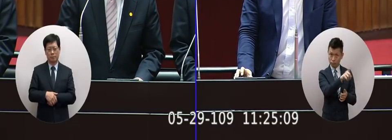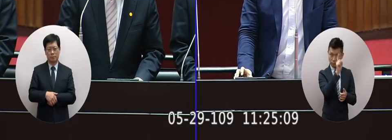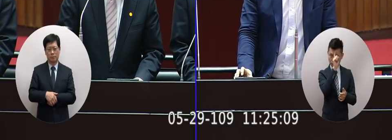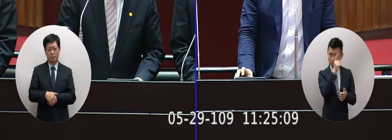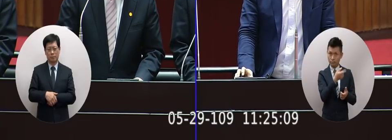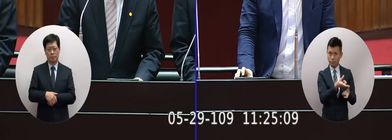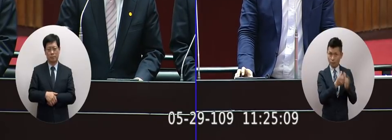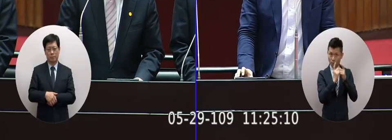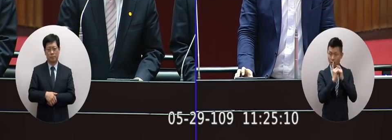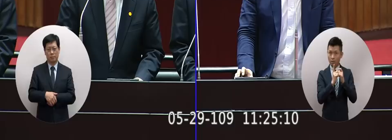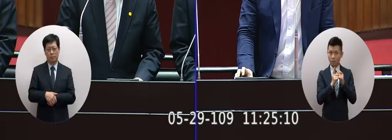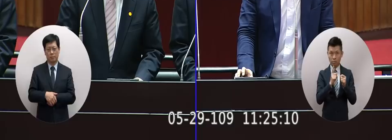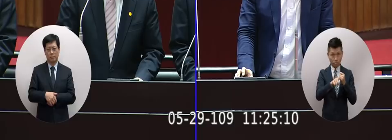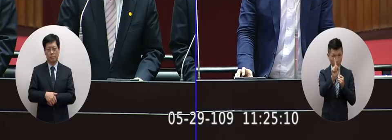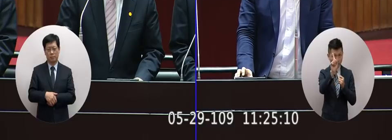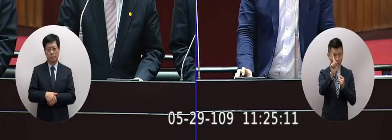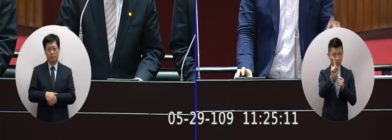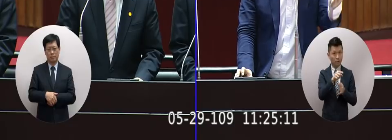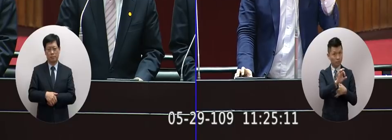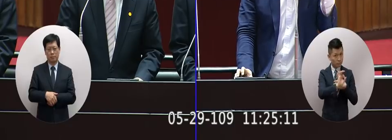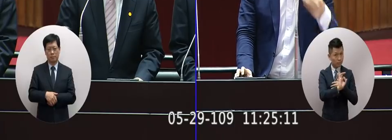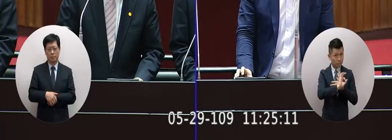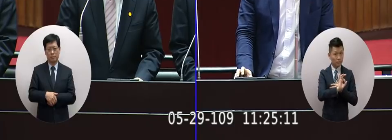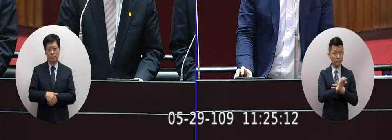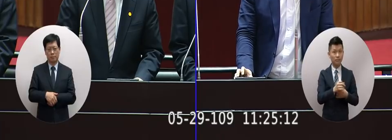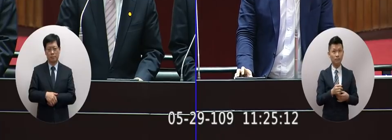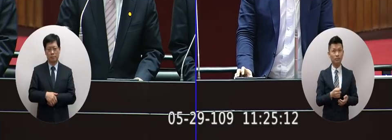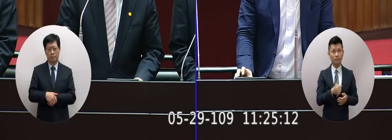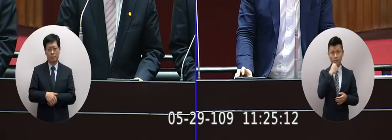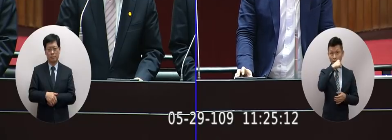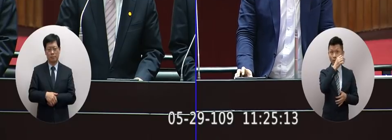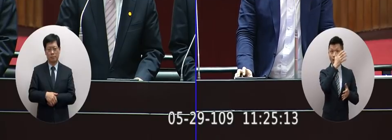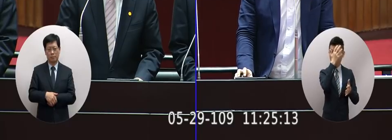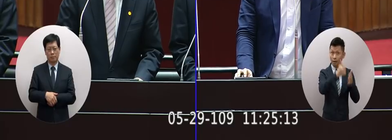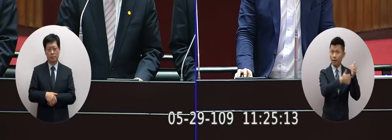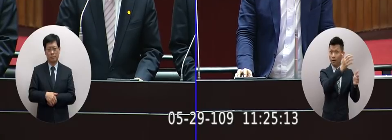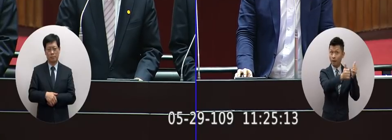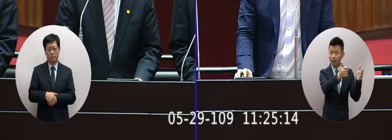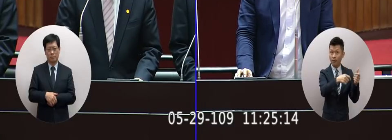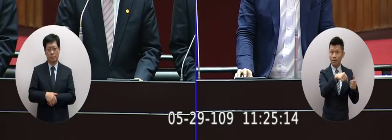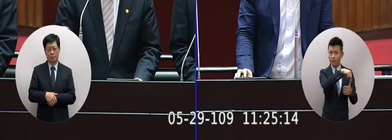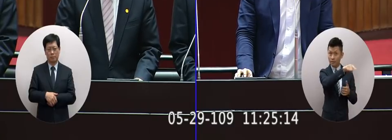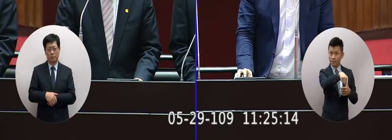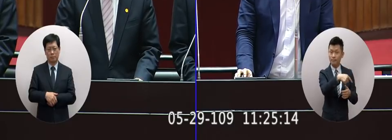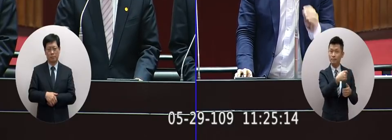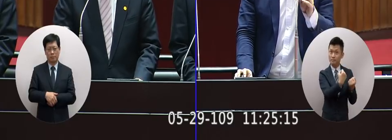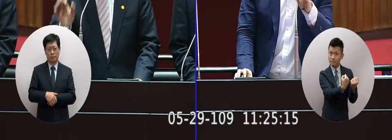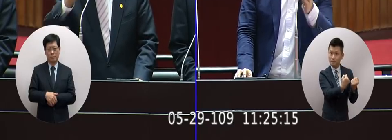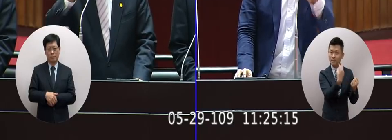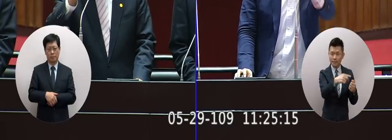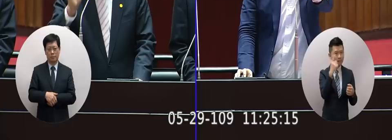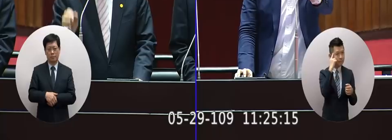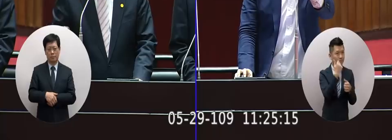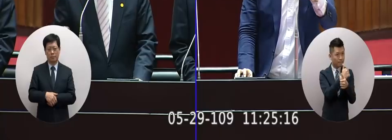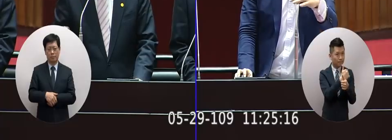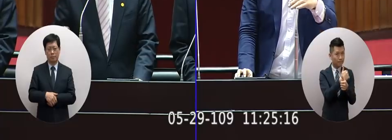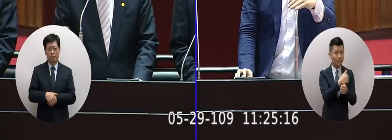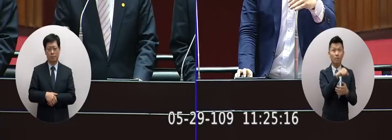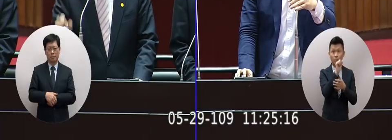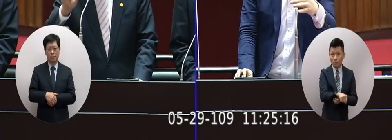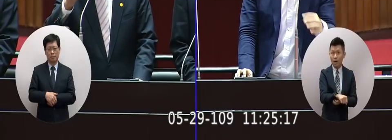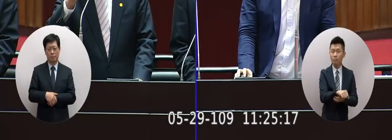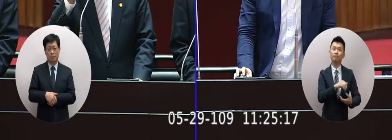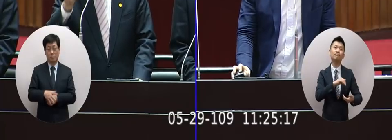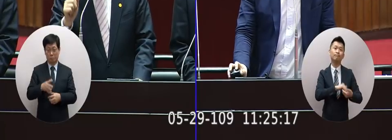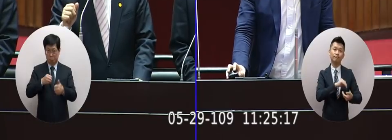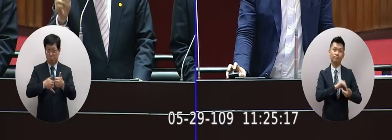速最后通牒啦，参考看卖，互台商会当再一次来考虑，吼，好唔好？考虑啦，无一定爱答应啦。